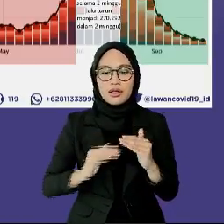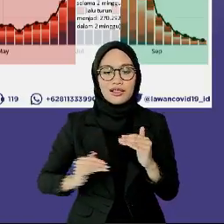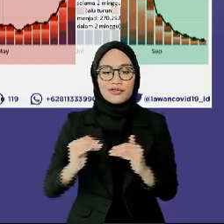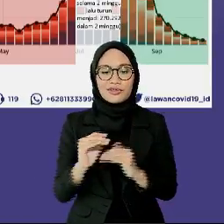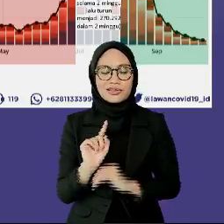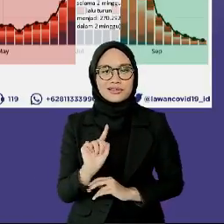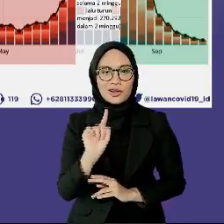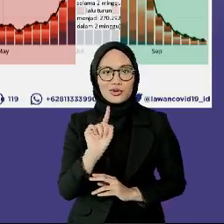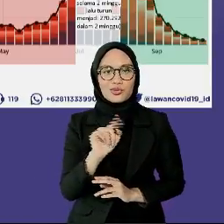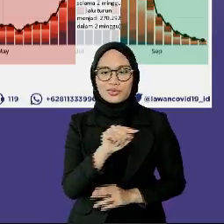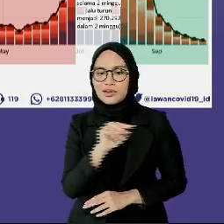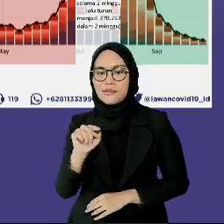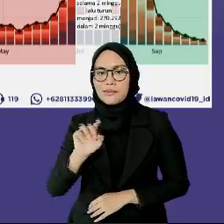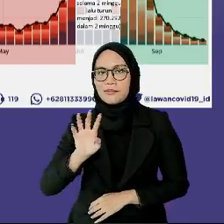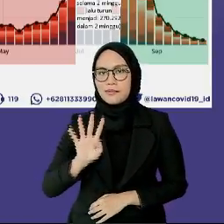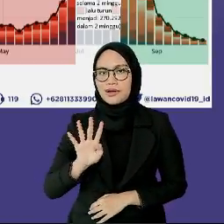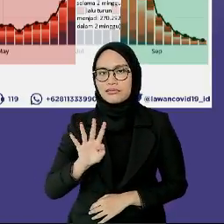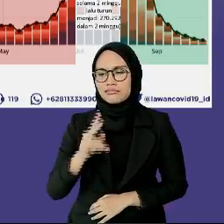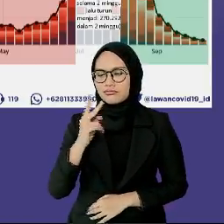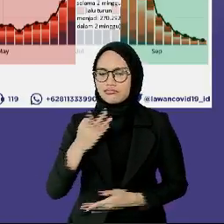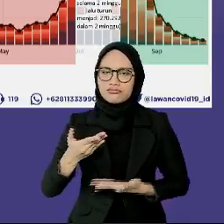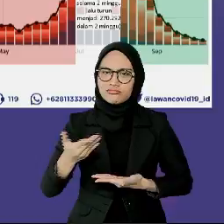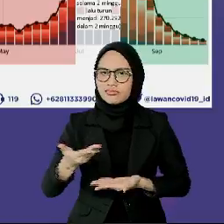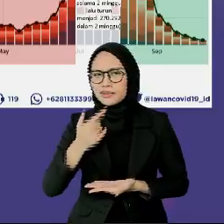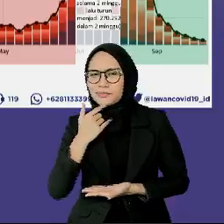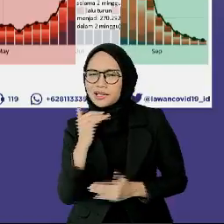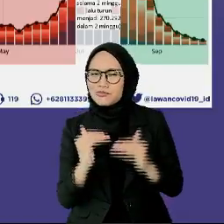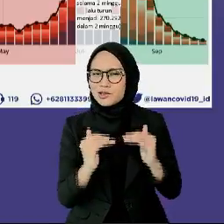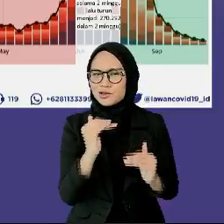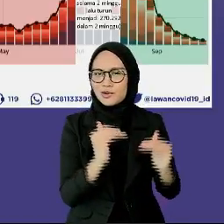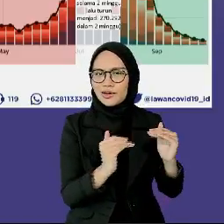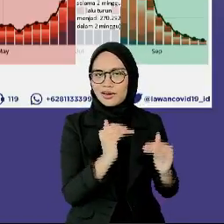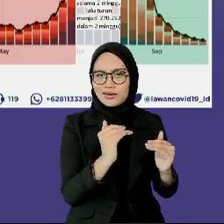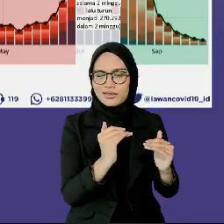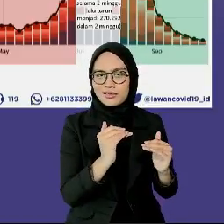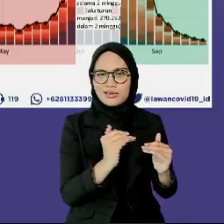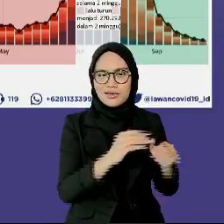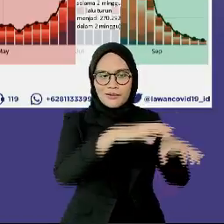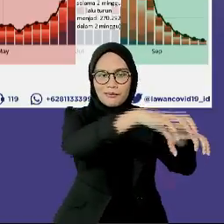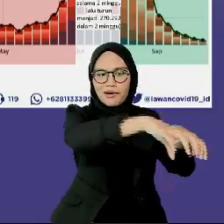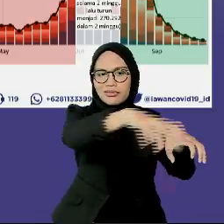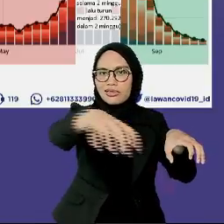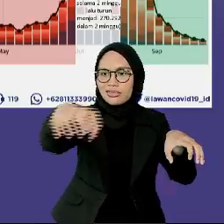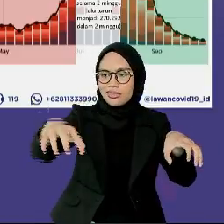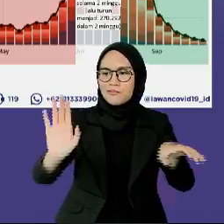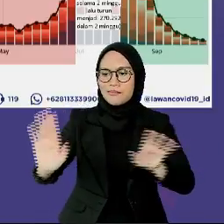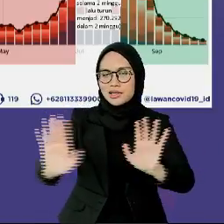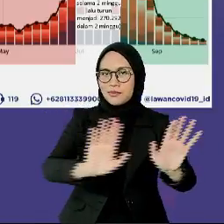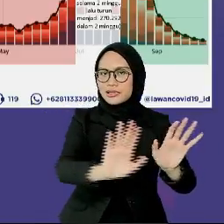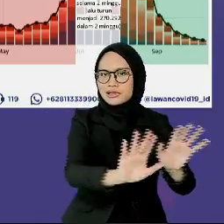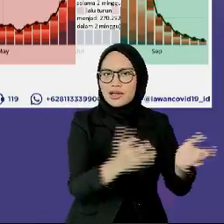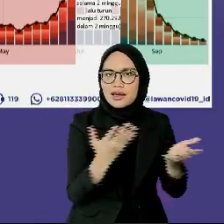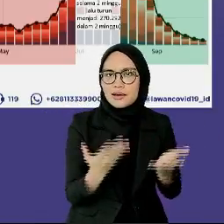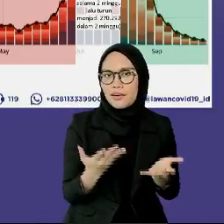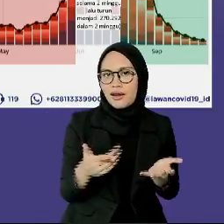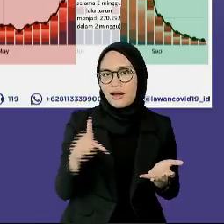kemudian dilanjutkan dengan menyesuaikan situasi dan kesiapan masing-masing daerah hingga tingkat kabupaten atau